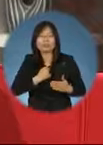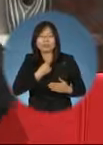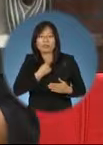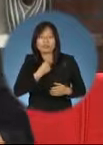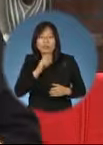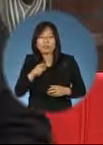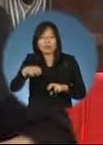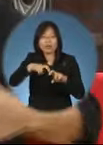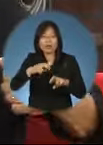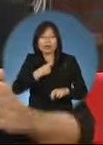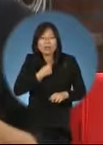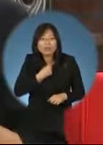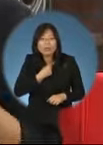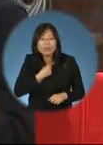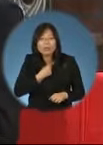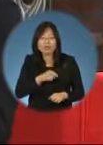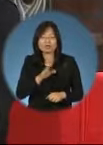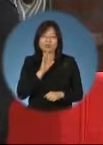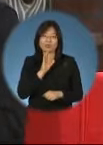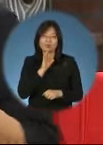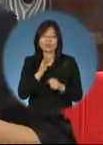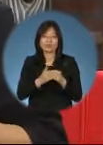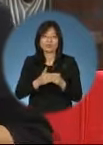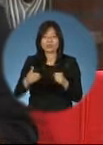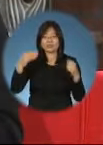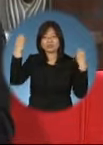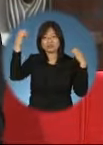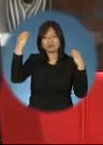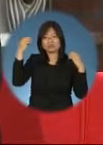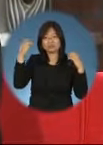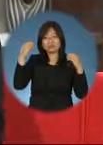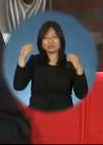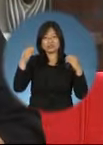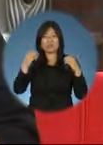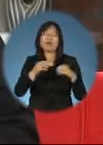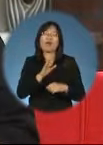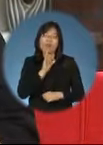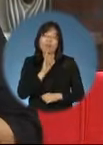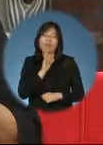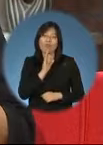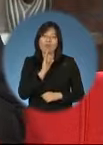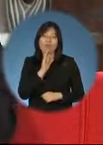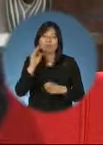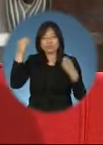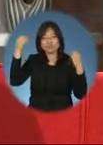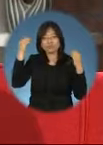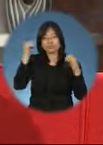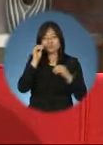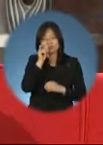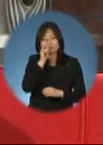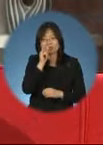무대 가서도 하고 싶고. 뭐 하여튼 이게 춤이, 춤이구나. 춤을 추면